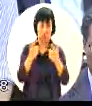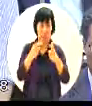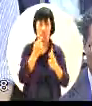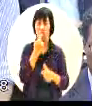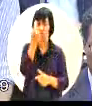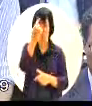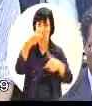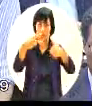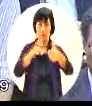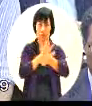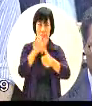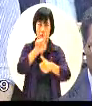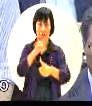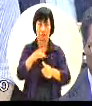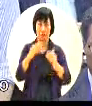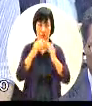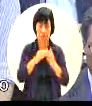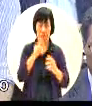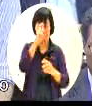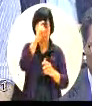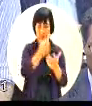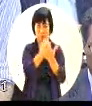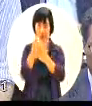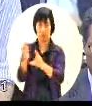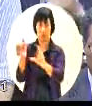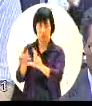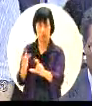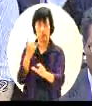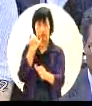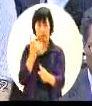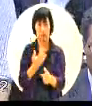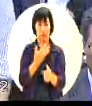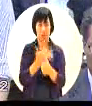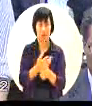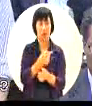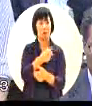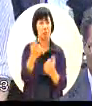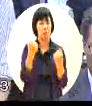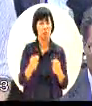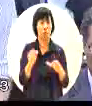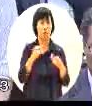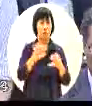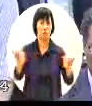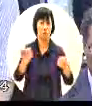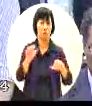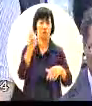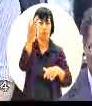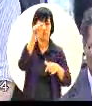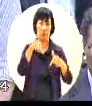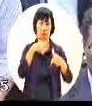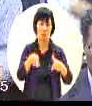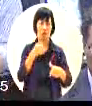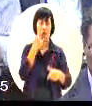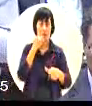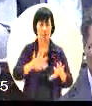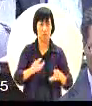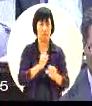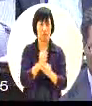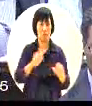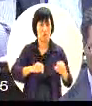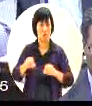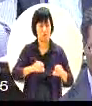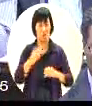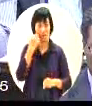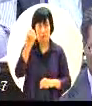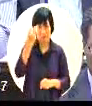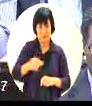仁爱之家，咱来当伫各区内底，或咱的老人，当然来成功在地老化，所以这部分我已经有咧做这种的计划，啊，以上老新的